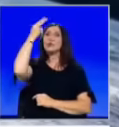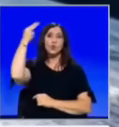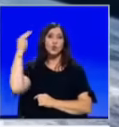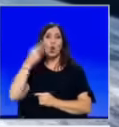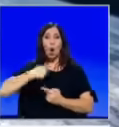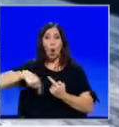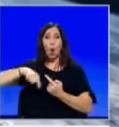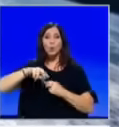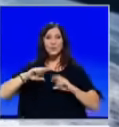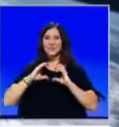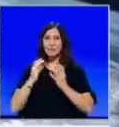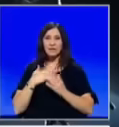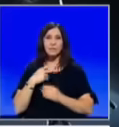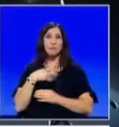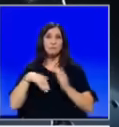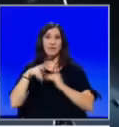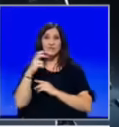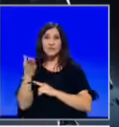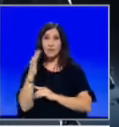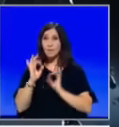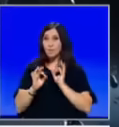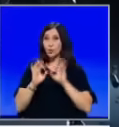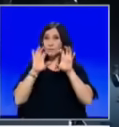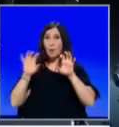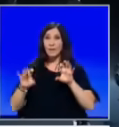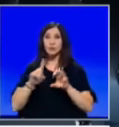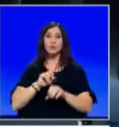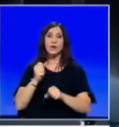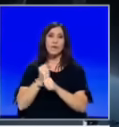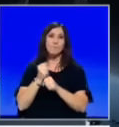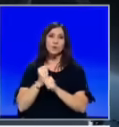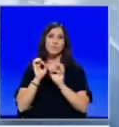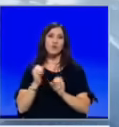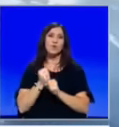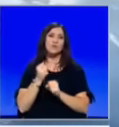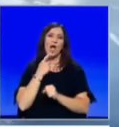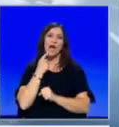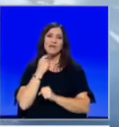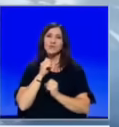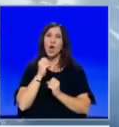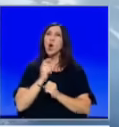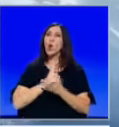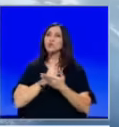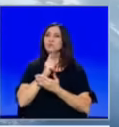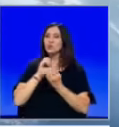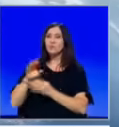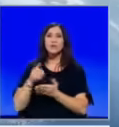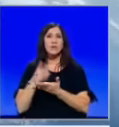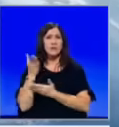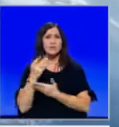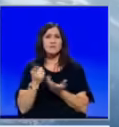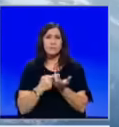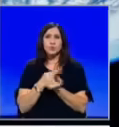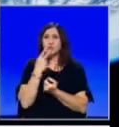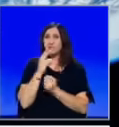000 подобни обекти, които не функционират правилно и се наричат космически боклук. Заради тях все по-често ще виждаме такива явления